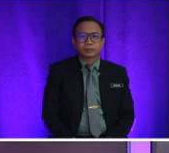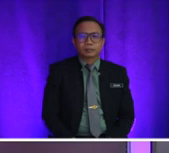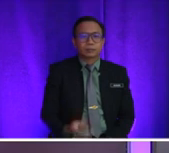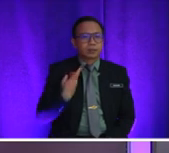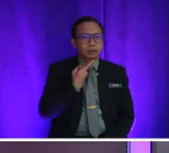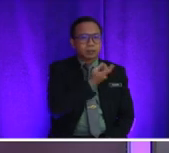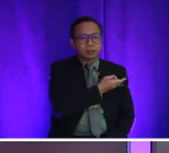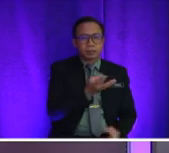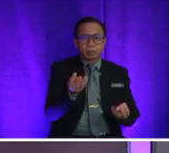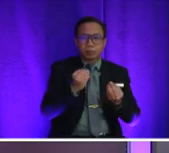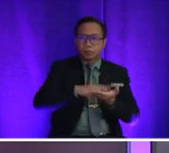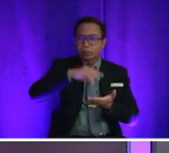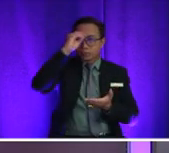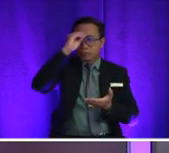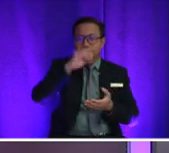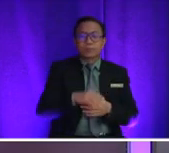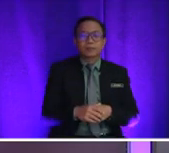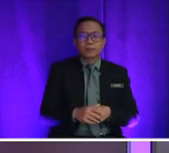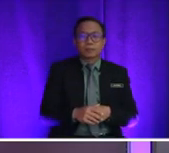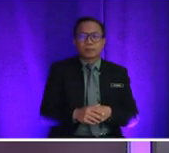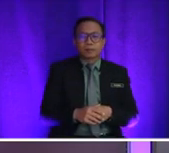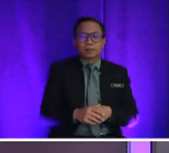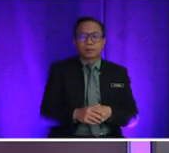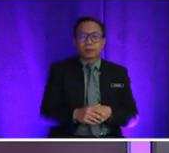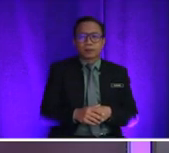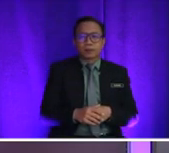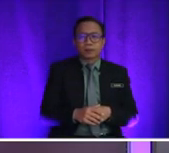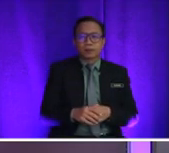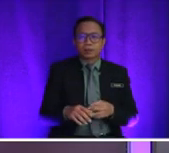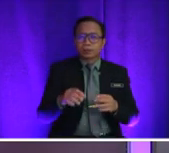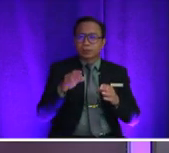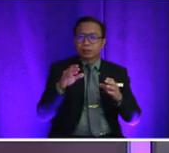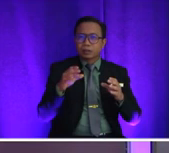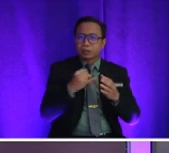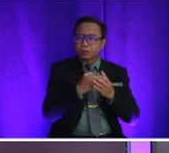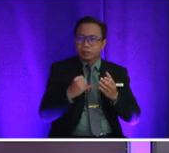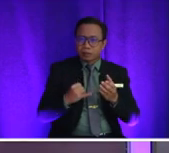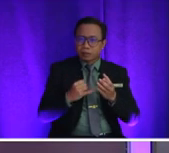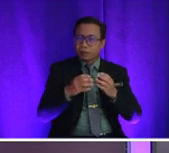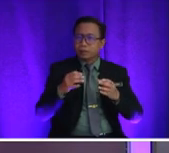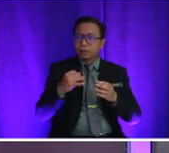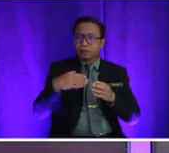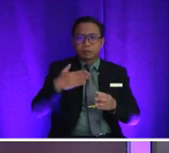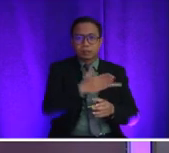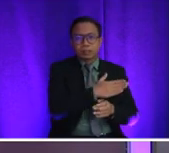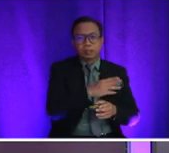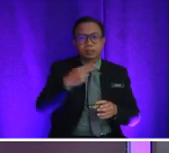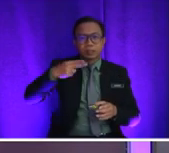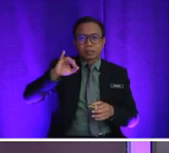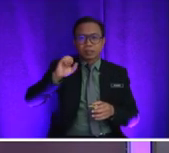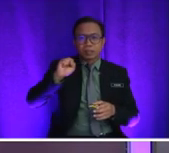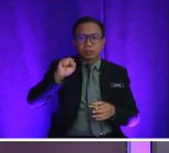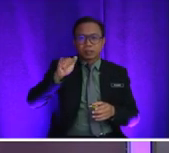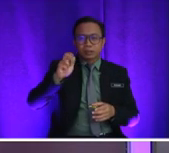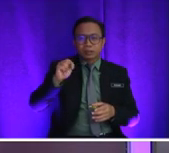belajar hal ini adalah modus peternakan ikan hiasan Oke kita ada ikan